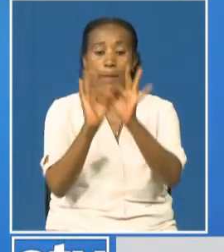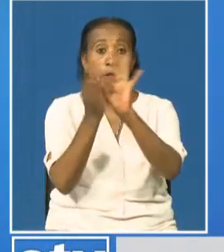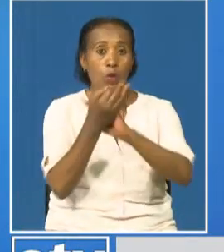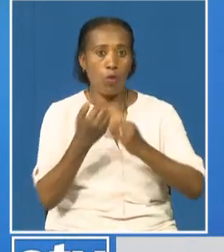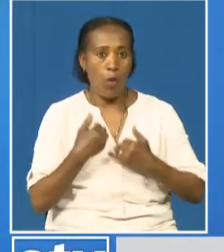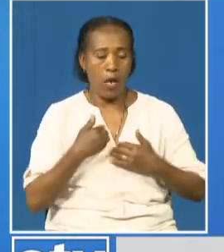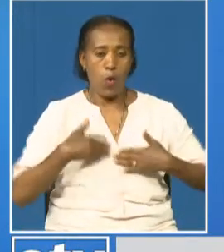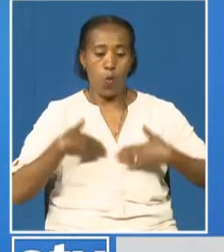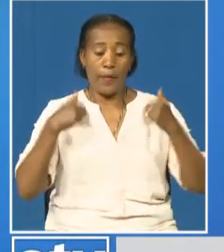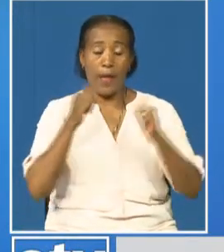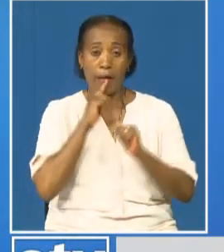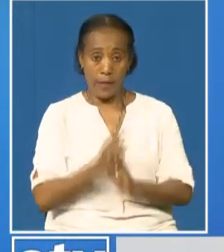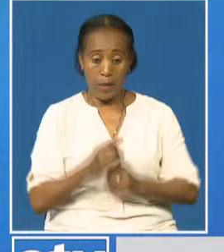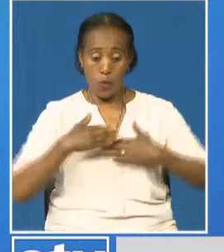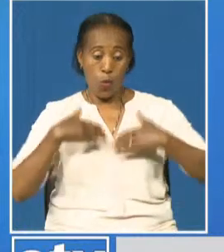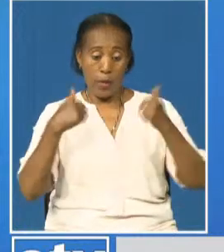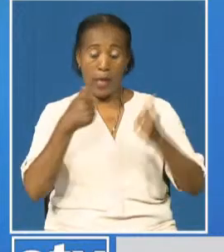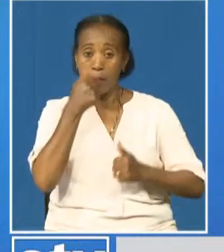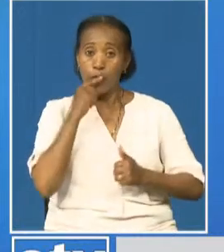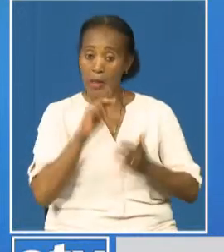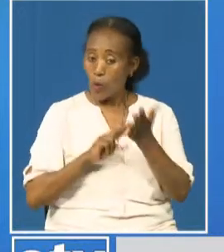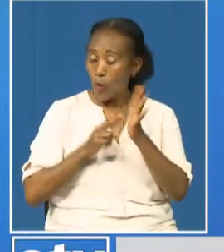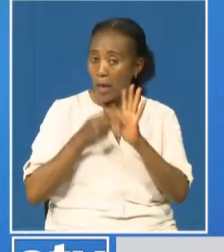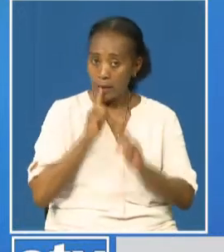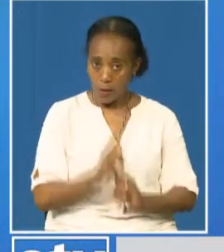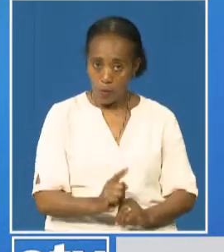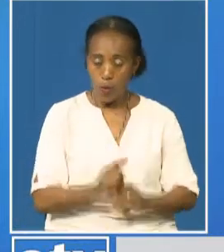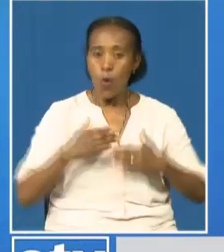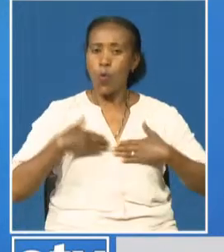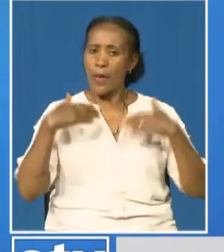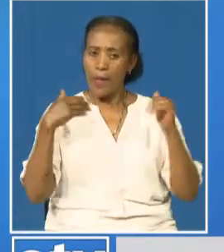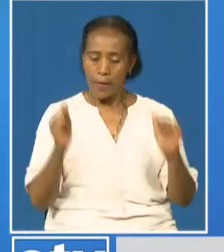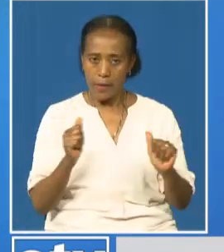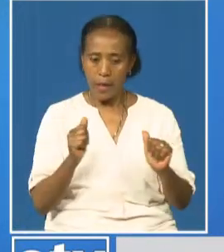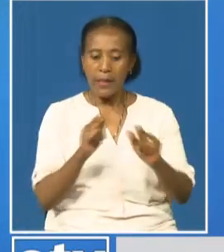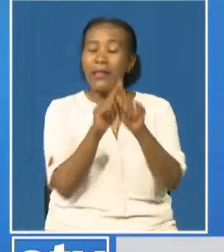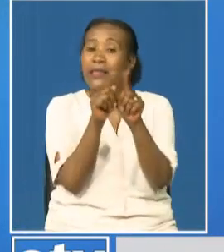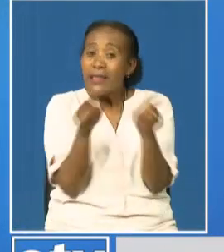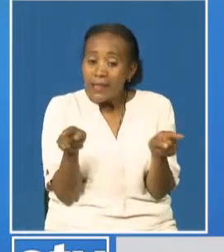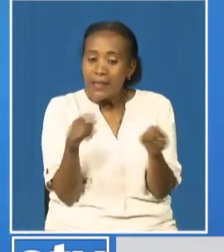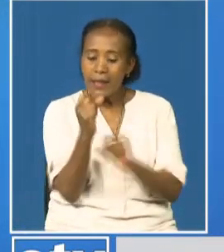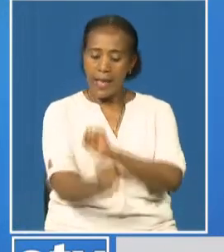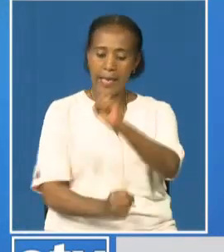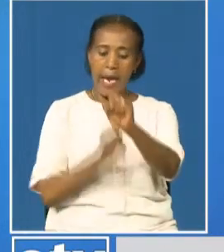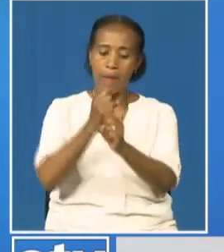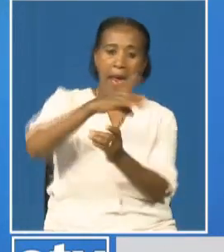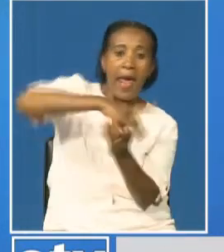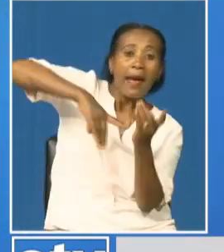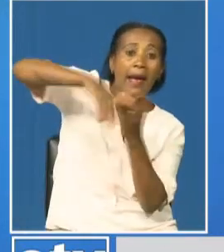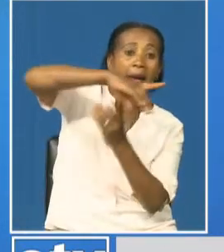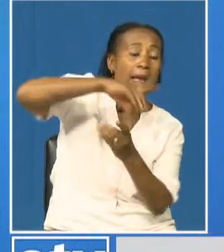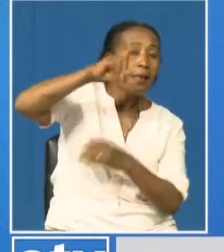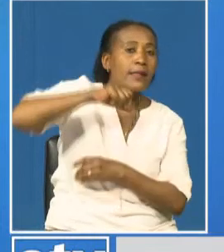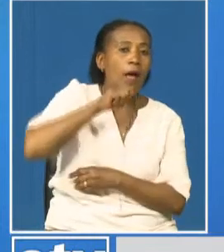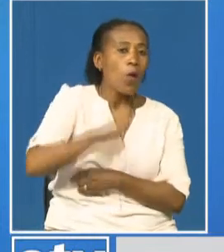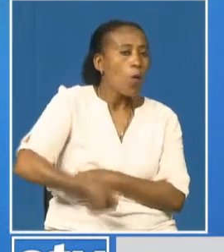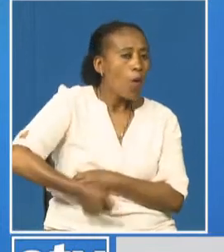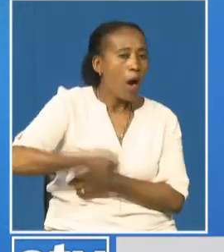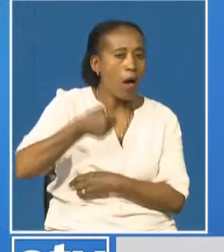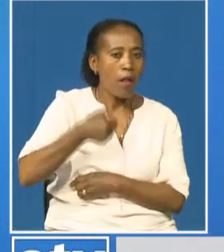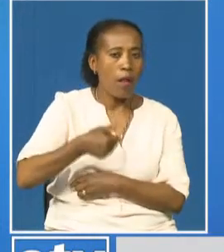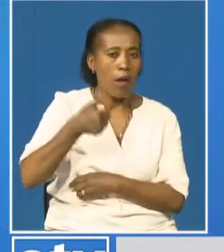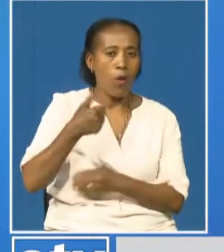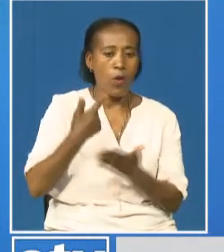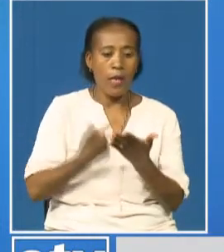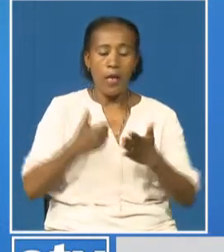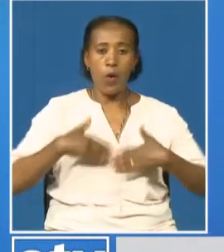የሚተረጉሙት፣ አዶለሰንስ ወይም ዩት የሚለውን ማለት ነው ወጣትነት። ነገር ግን የእድሜ ክልሉ ሳይሆን ዋናው